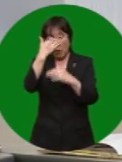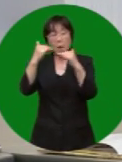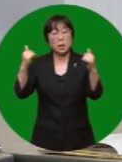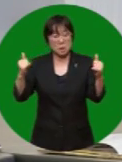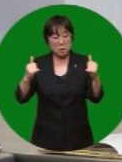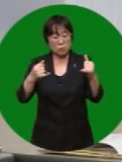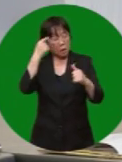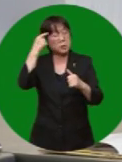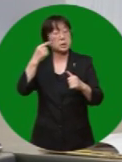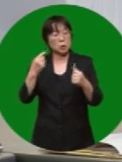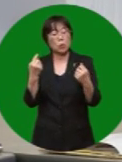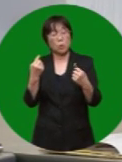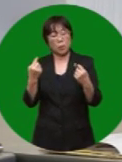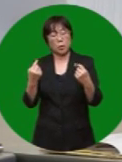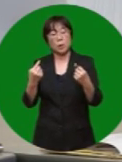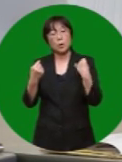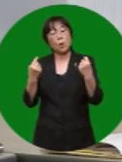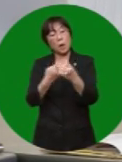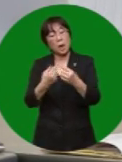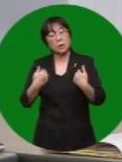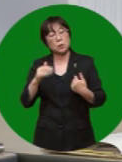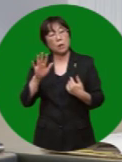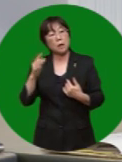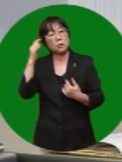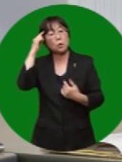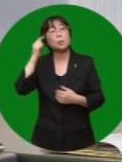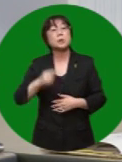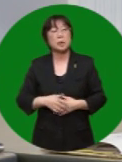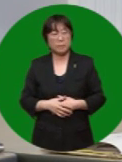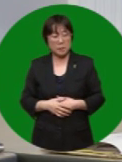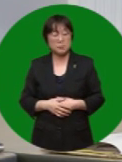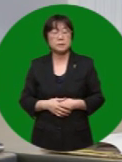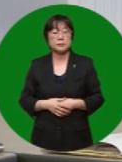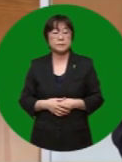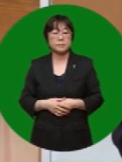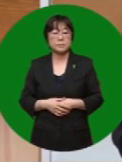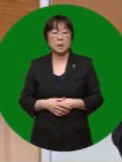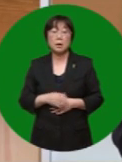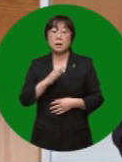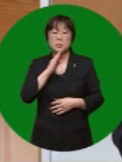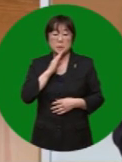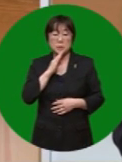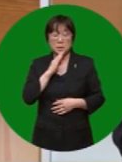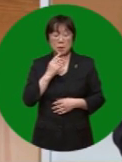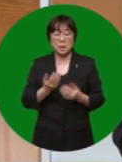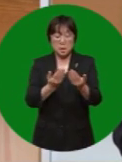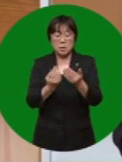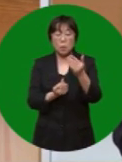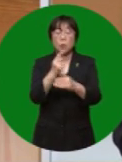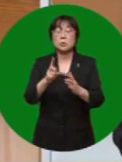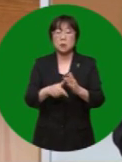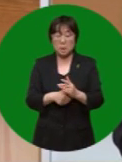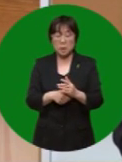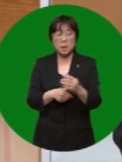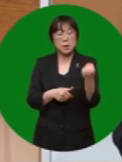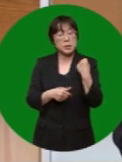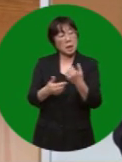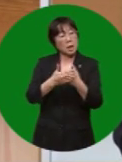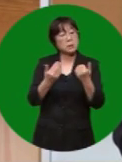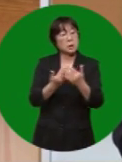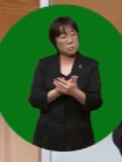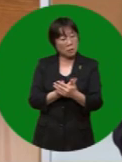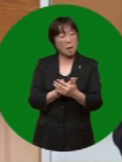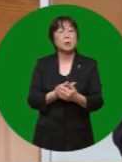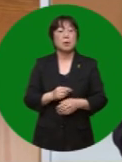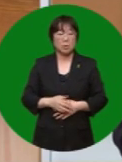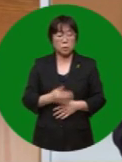たちの意識の強化っていうのも必要になってくるんではないかなと思うんですけれども、実際震災が起こった時に力になってくるのがやっ